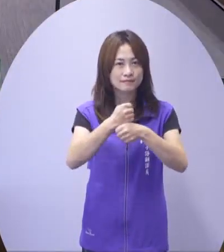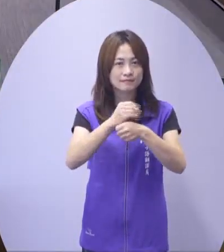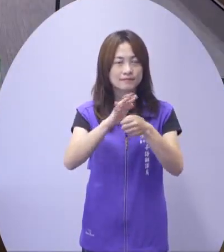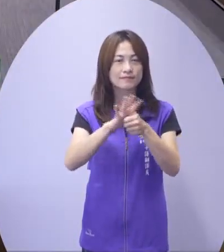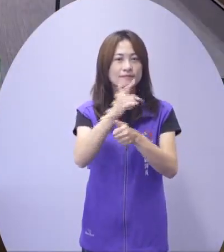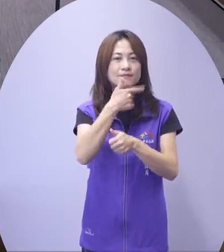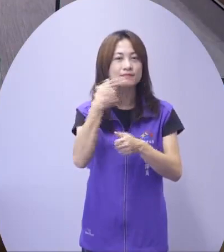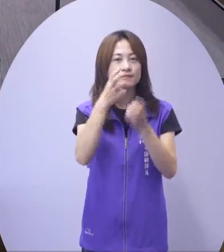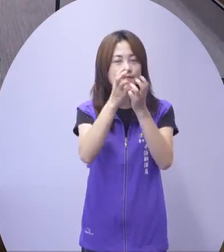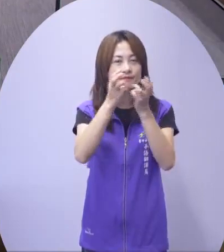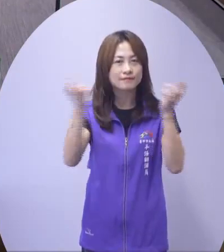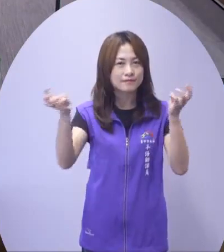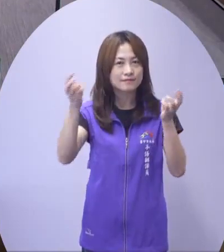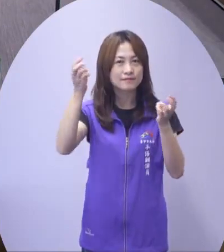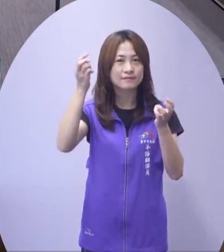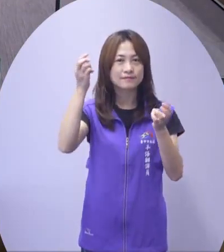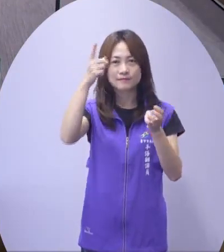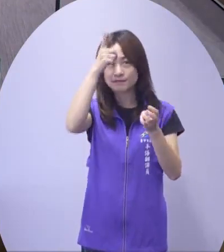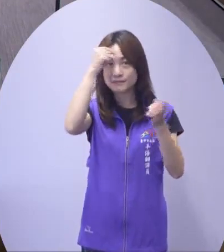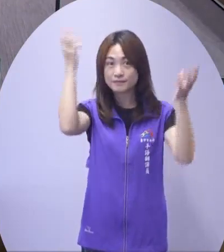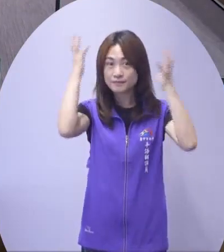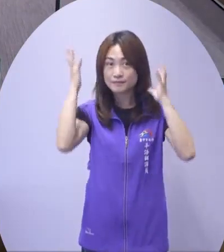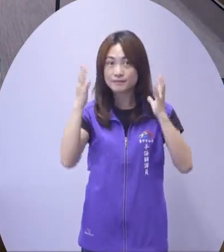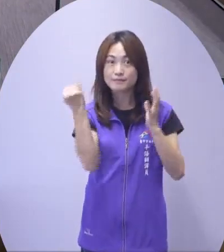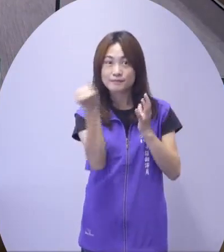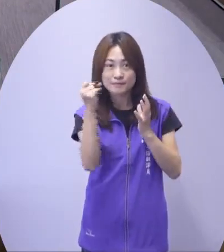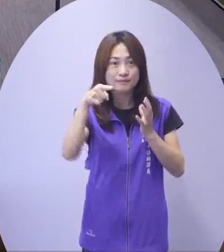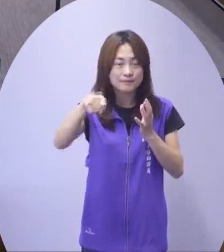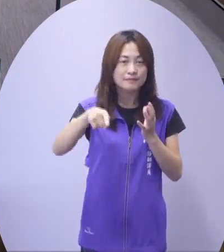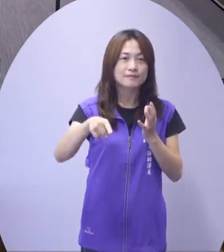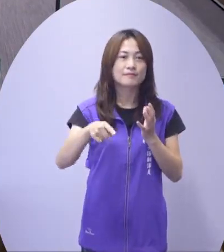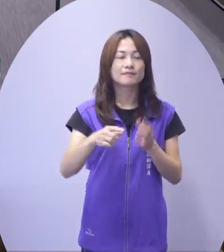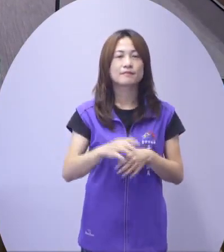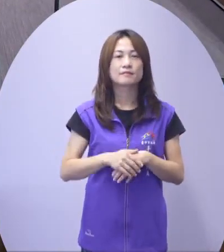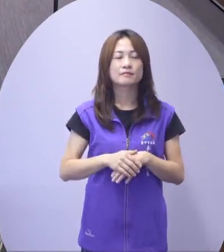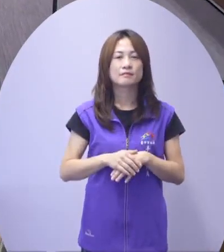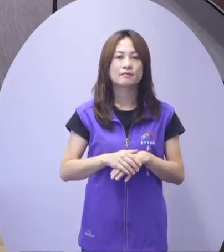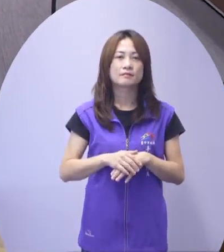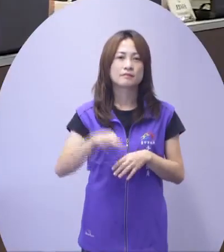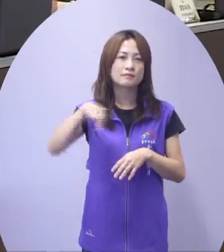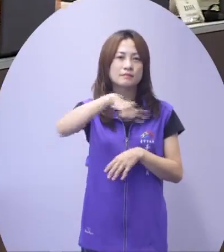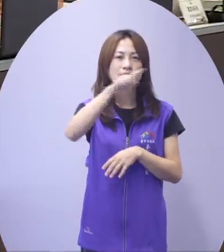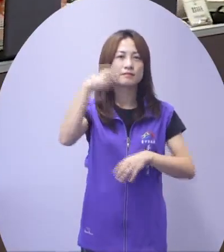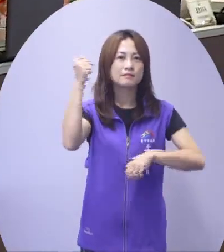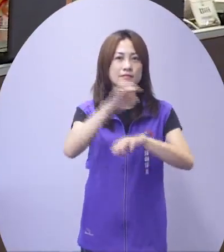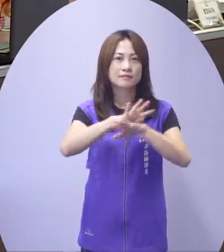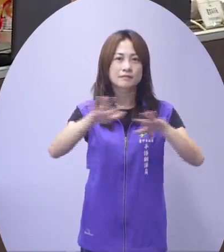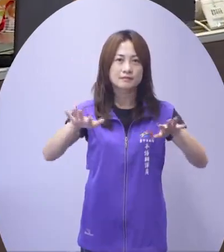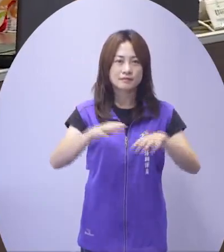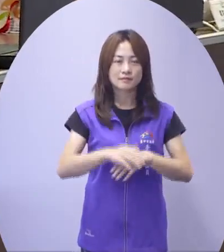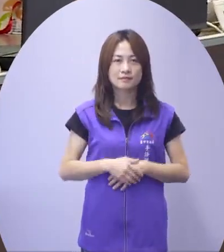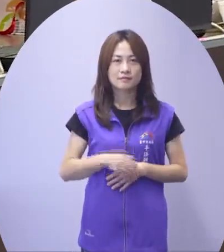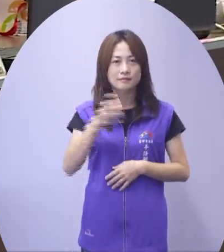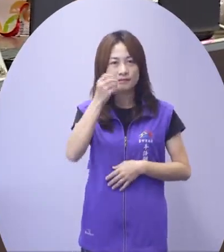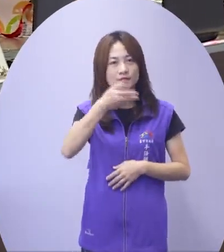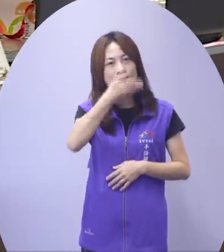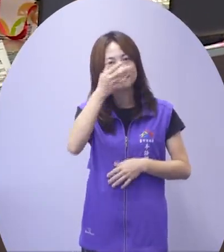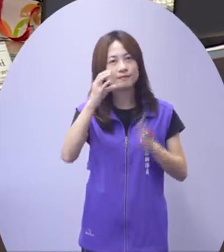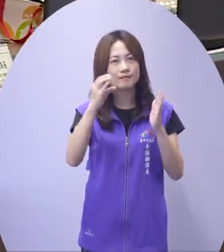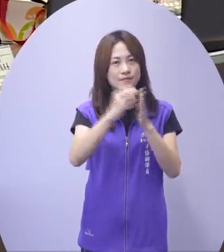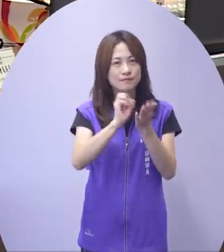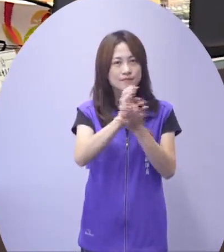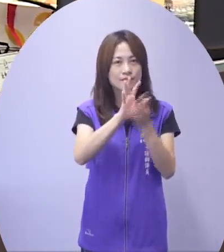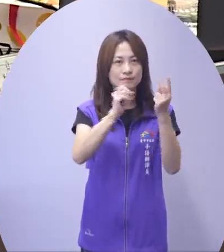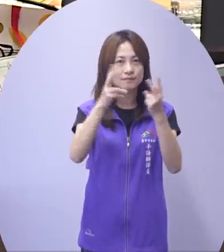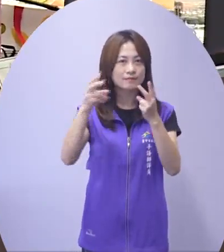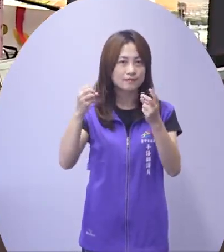局长报告。 各位长官、师傅团队、现场的媒体朋友，大家早安，大家好。那观光旅游局来报告2020